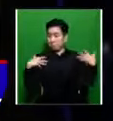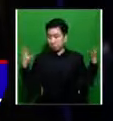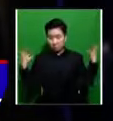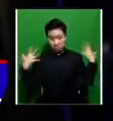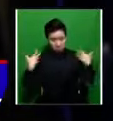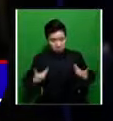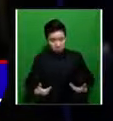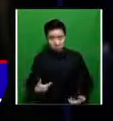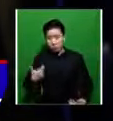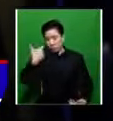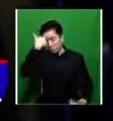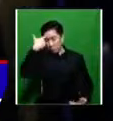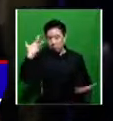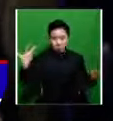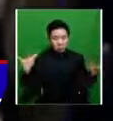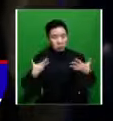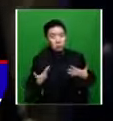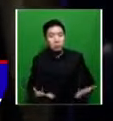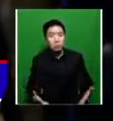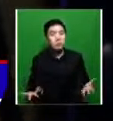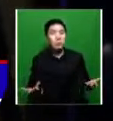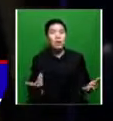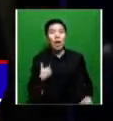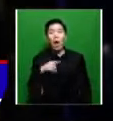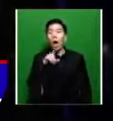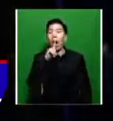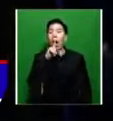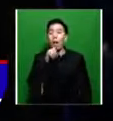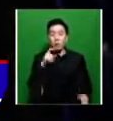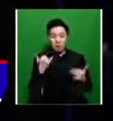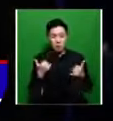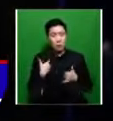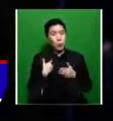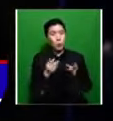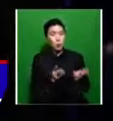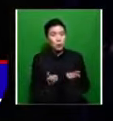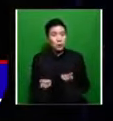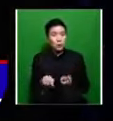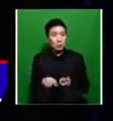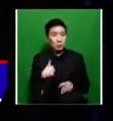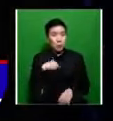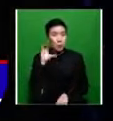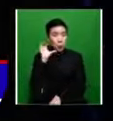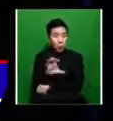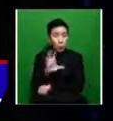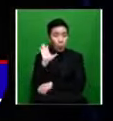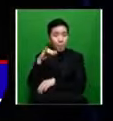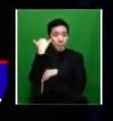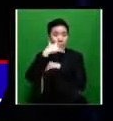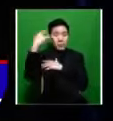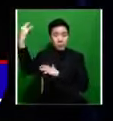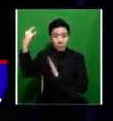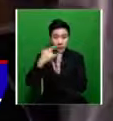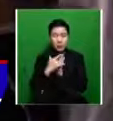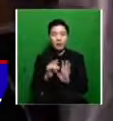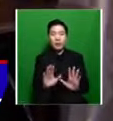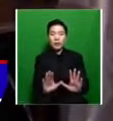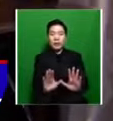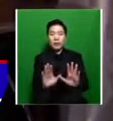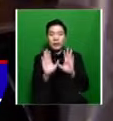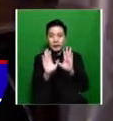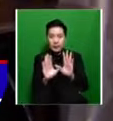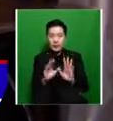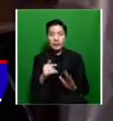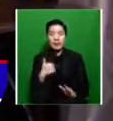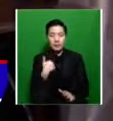ให้ติดตั้งแอปพลิเคชันติดตามตัวก็เลยอยากสอบถามว่าตอนนี้ค่ะมาตรการในส่วนนี้มีการ ต้องเรียนว่าอย่างที่หนึ่งนะครับ